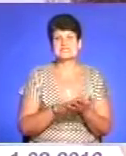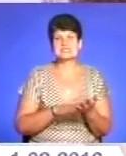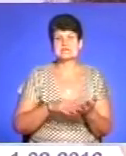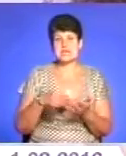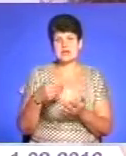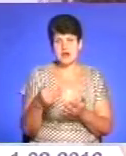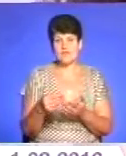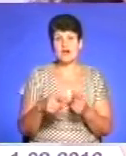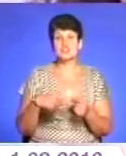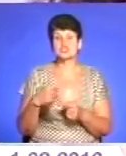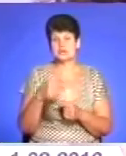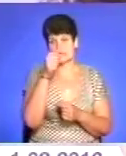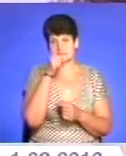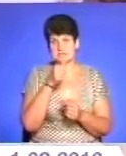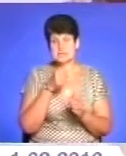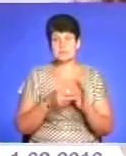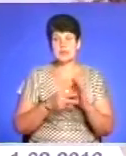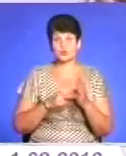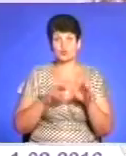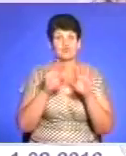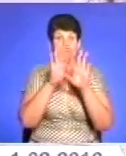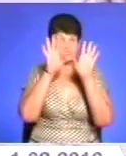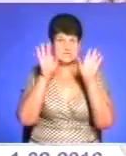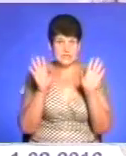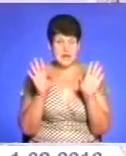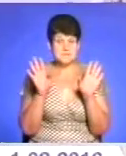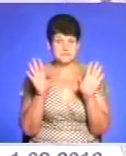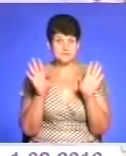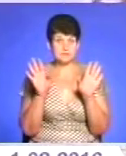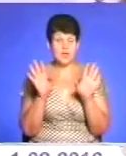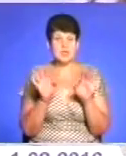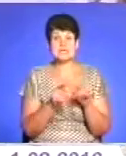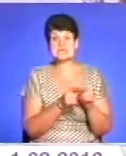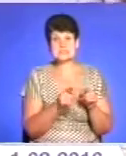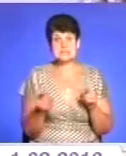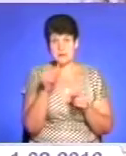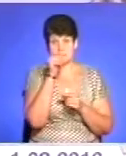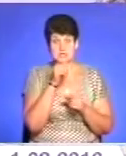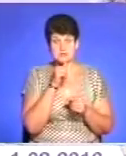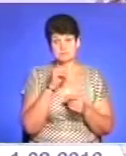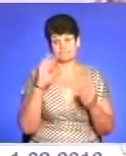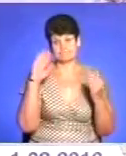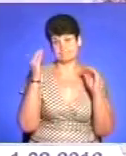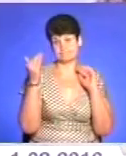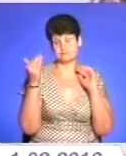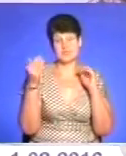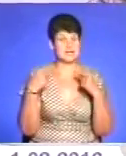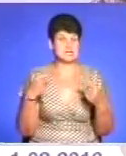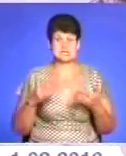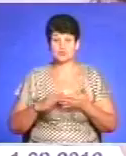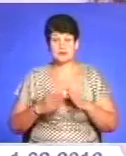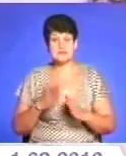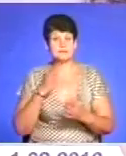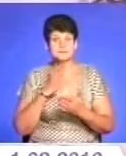і через місяць планують весілля. От, і за цей місяць вони передумують, різні ситуації складаються,